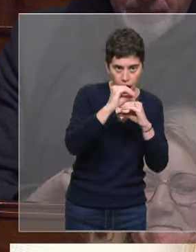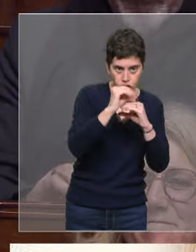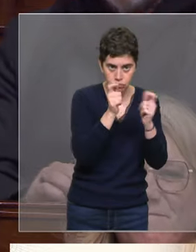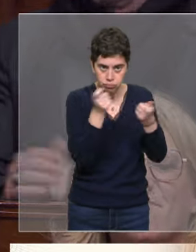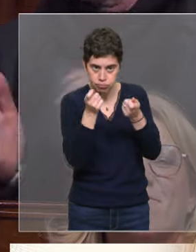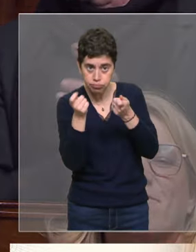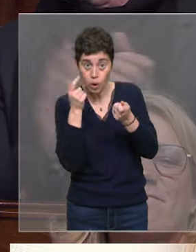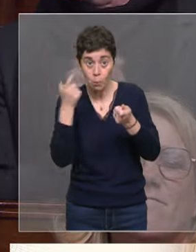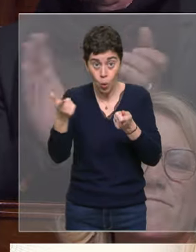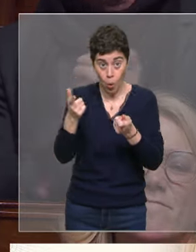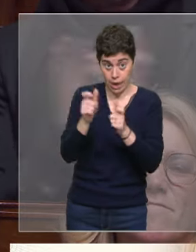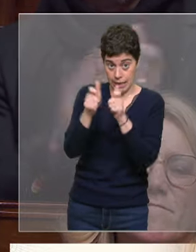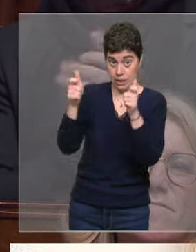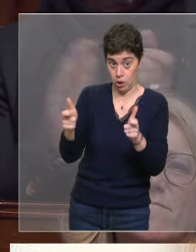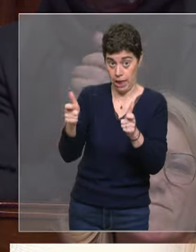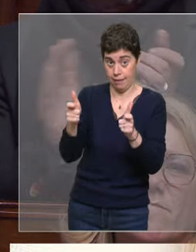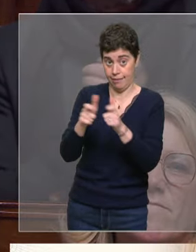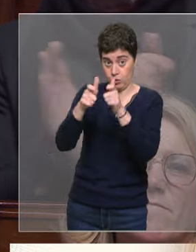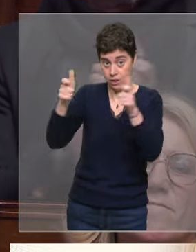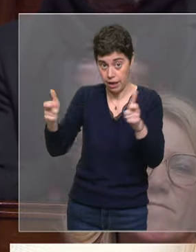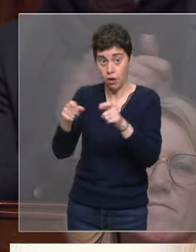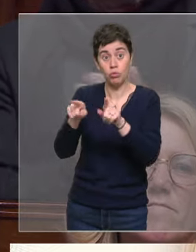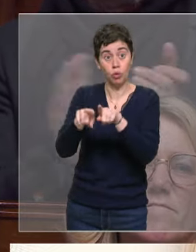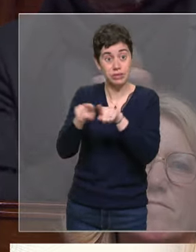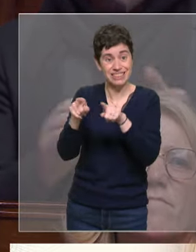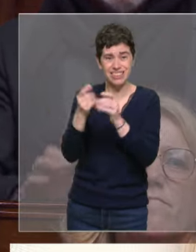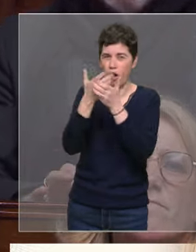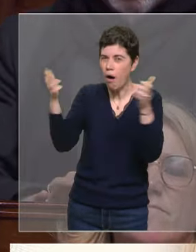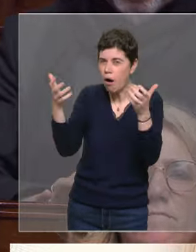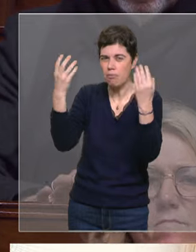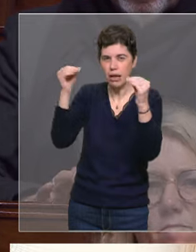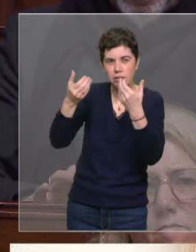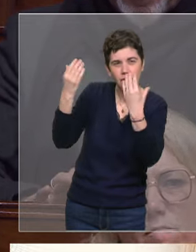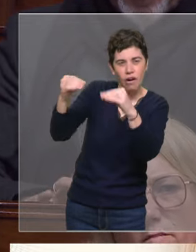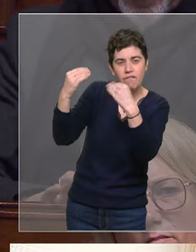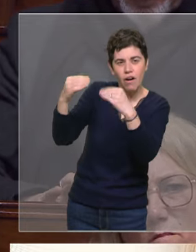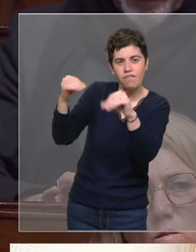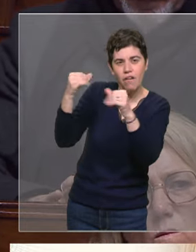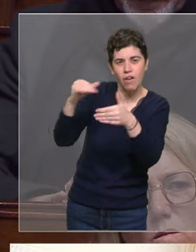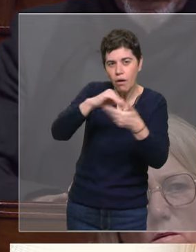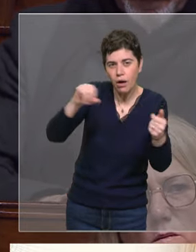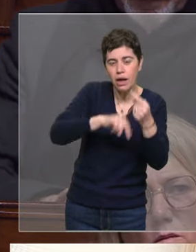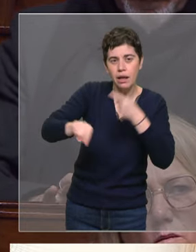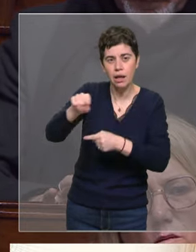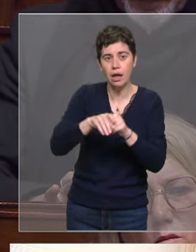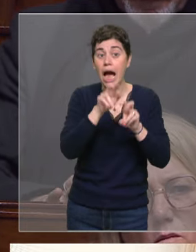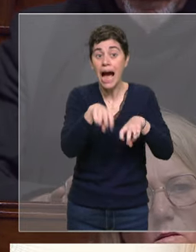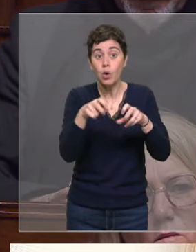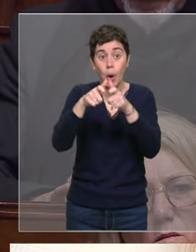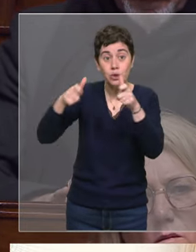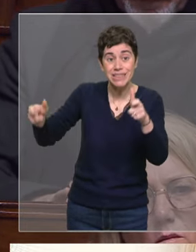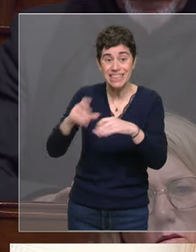industriels et de la grande distribution. Car l'un ne va pas sans l'autre. L'agro-industrie a augmenté ses marges